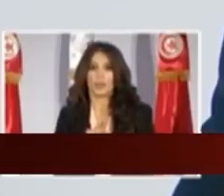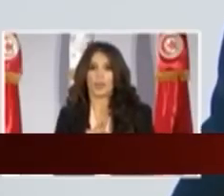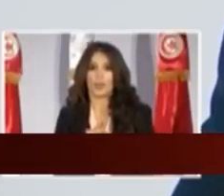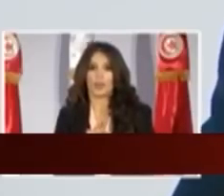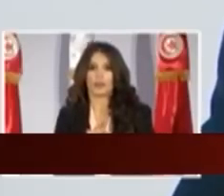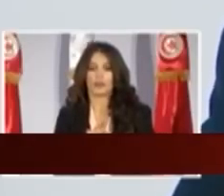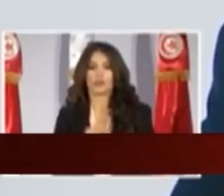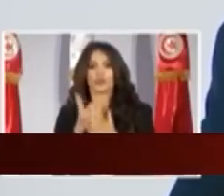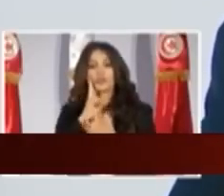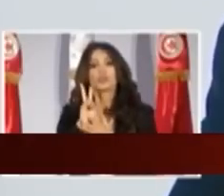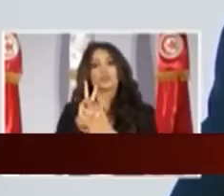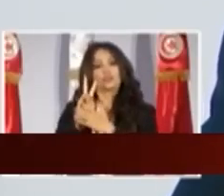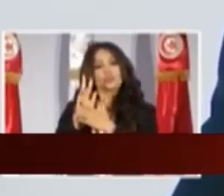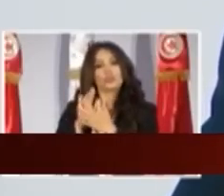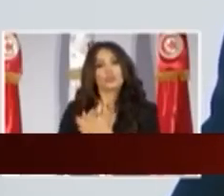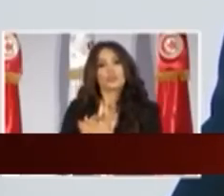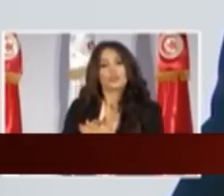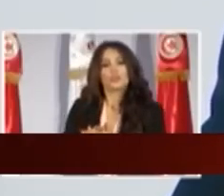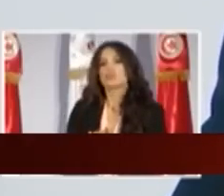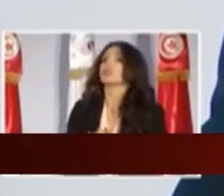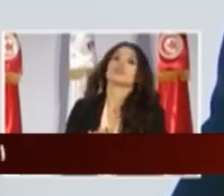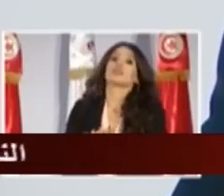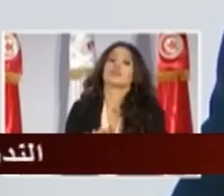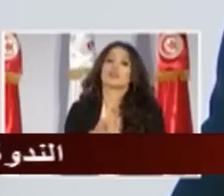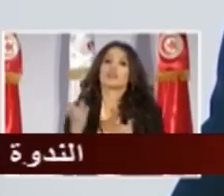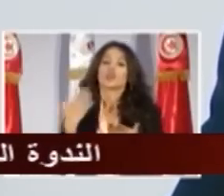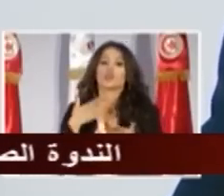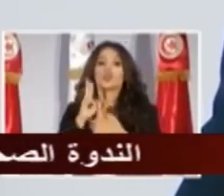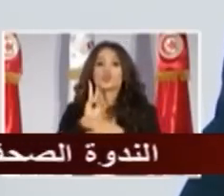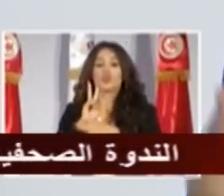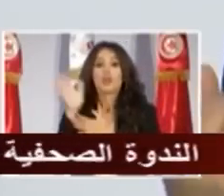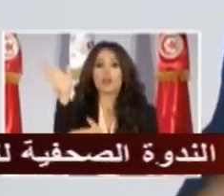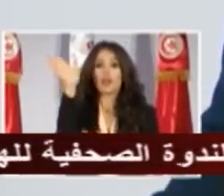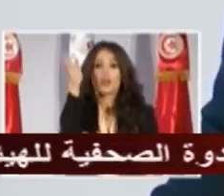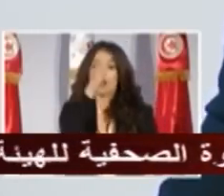نشوفوا العالم العربي